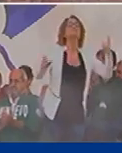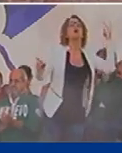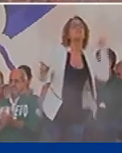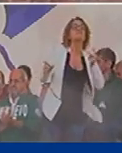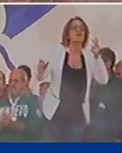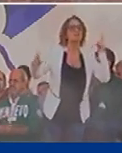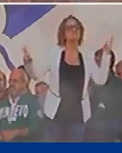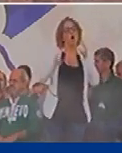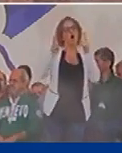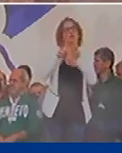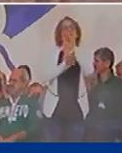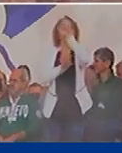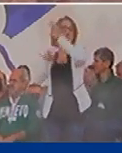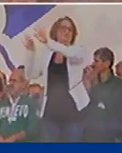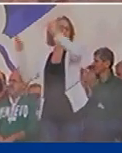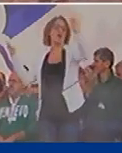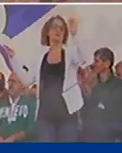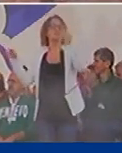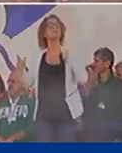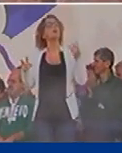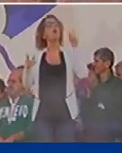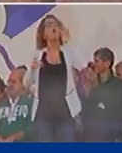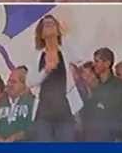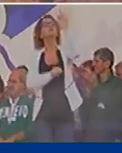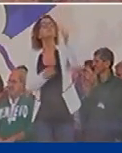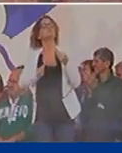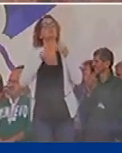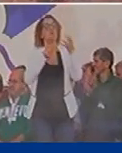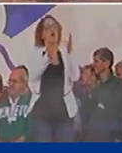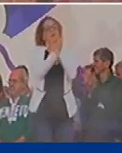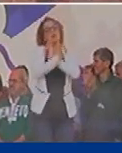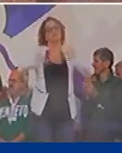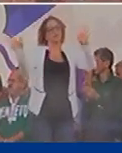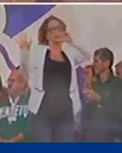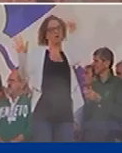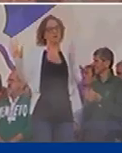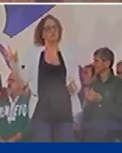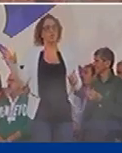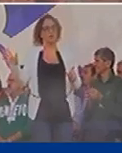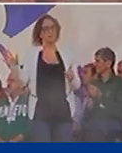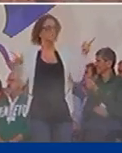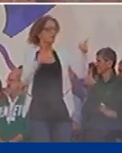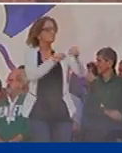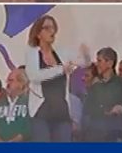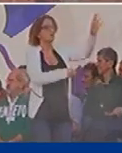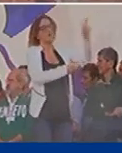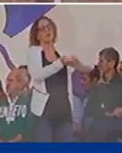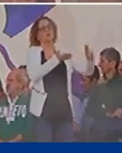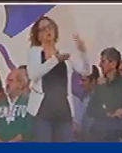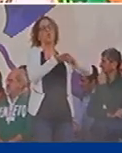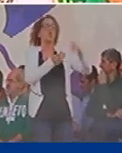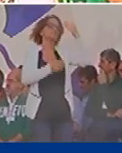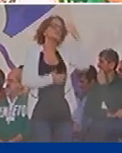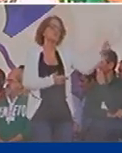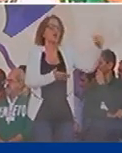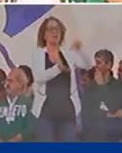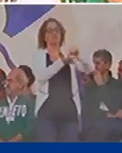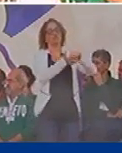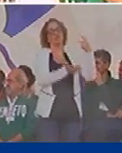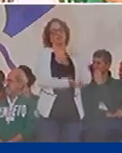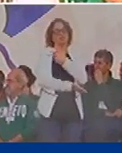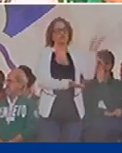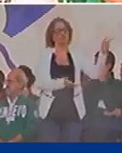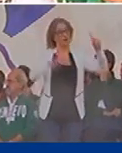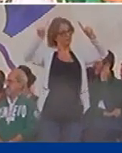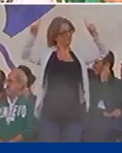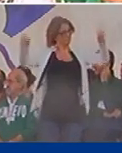su queste montagne per ridare la libertà a questo paese. Andassi alla scuola sti sfigati dei centri sociali. Apro